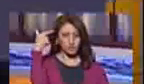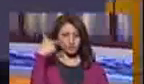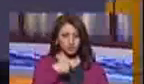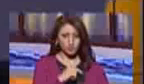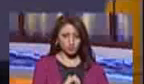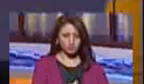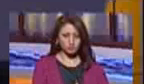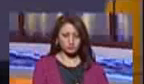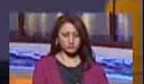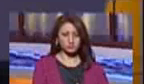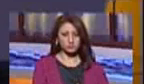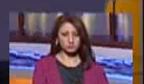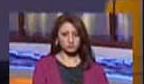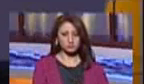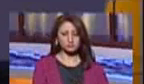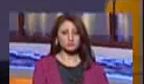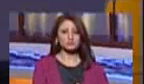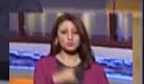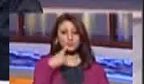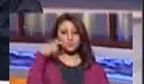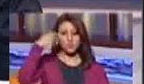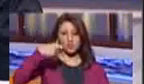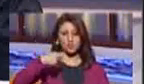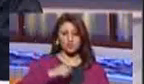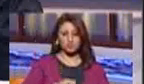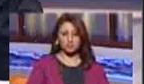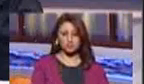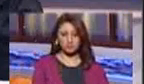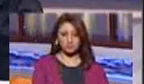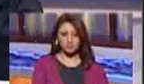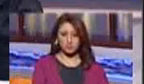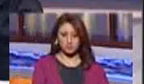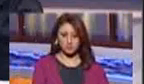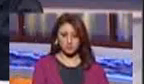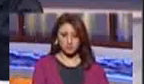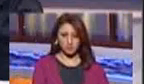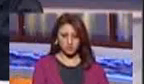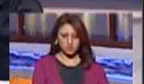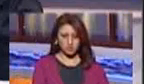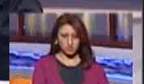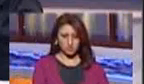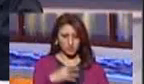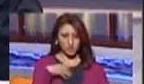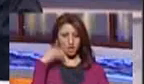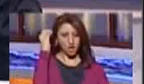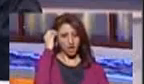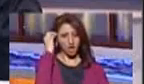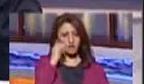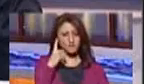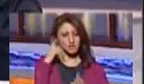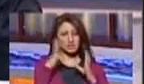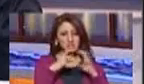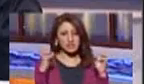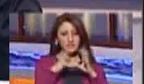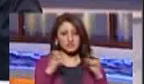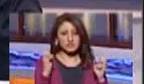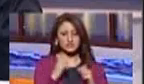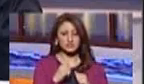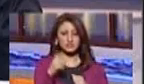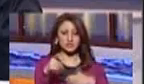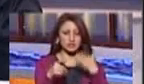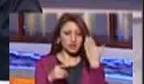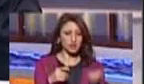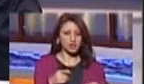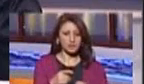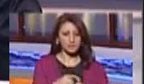أستاذ جميل، أيوة، أهلا بك يا فندم. اهلا يا فندم، اهلا بسعادتك. عايز اعرف من حضرتك تفاصيل العرض اللي سيادتك